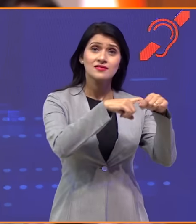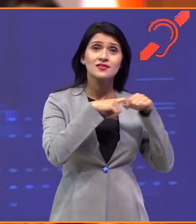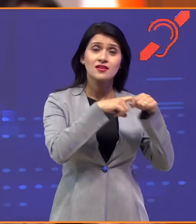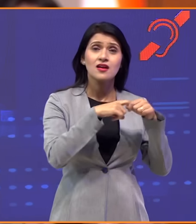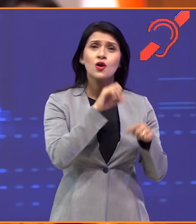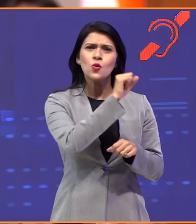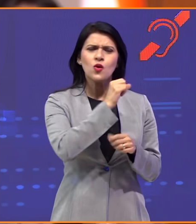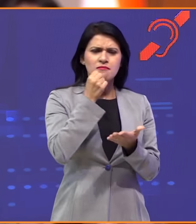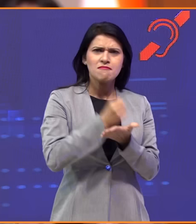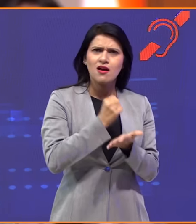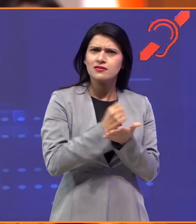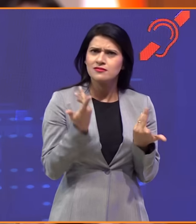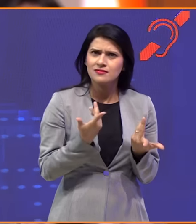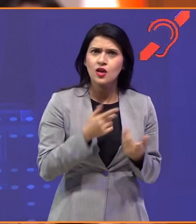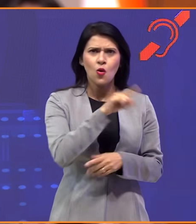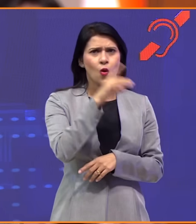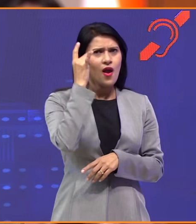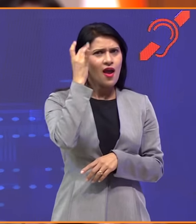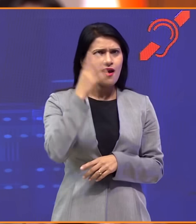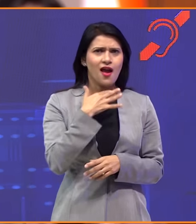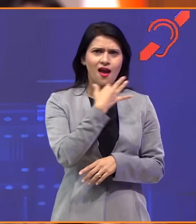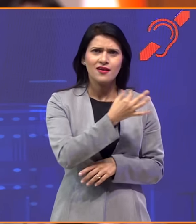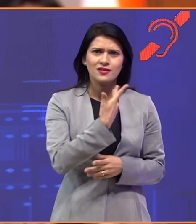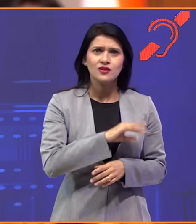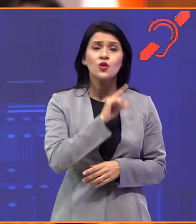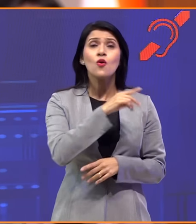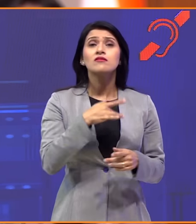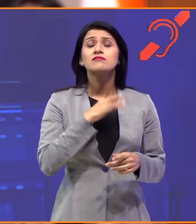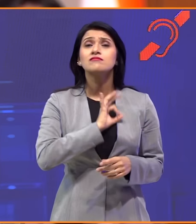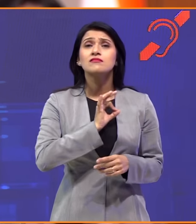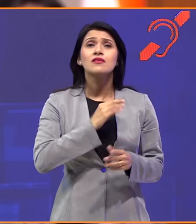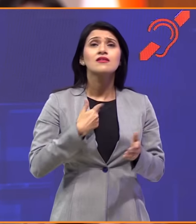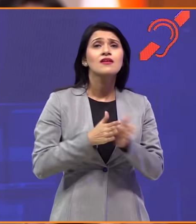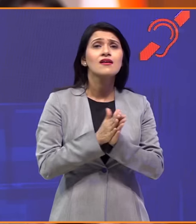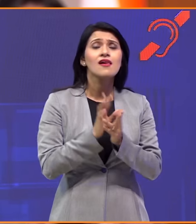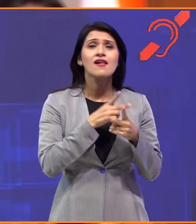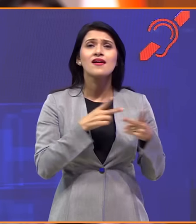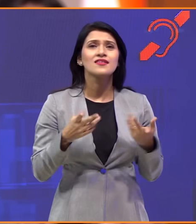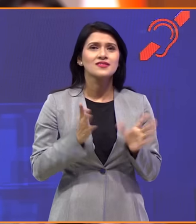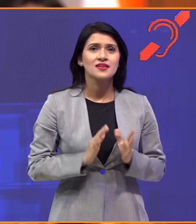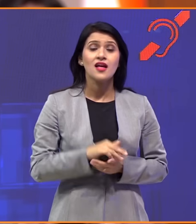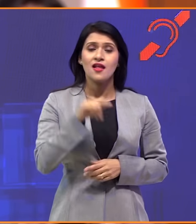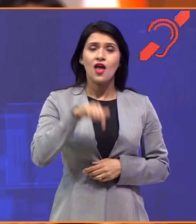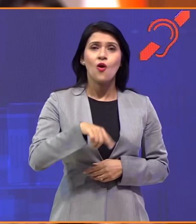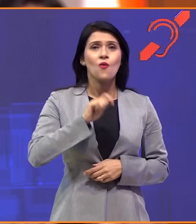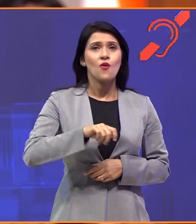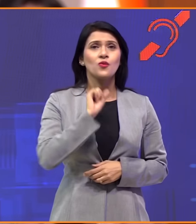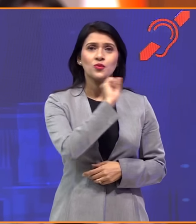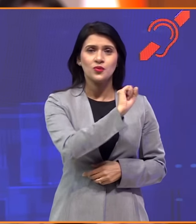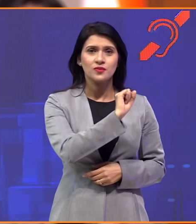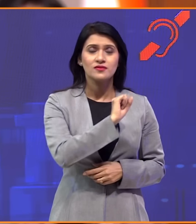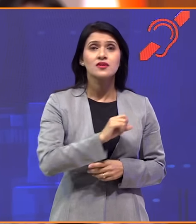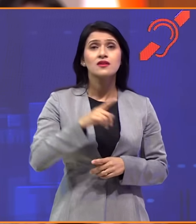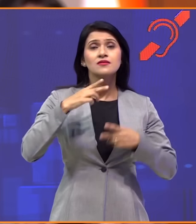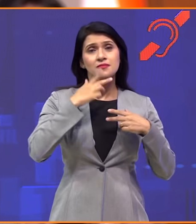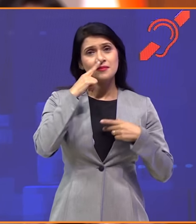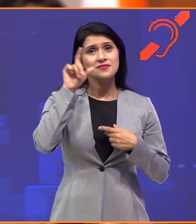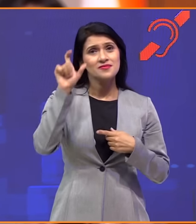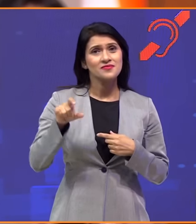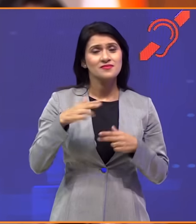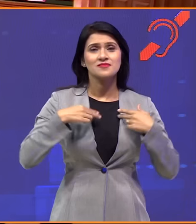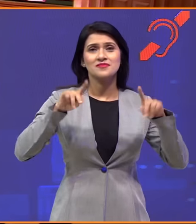उनकी जिद के बारे में उनके गुस्से के बारे में उनके शौक के बारे में अब वक्त है आपकी अदालत में आज की जज सोनल